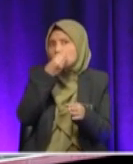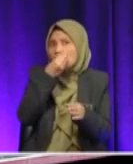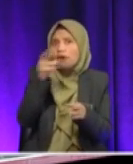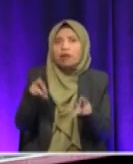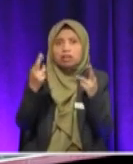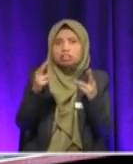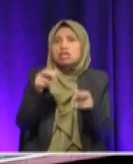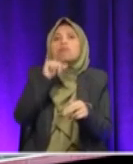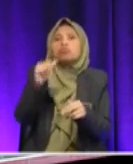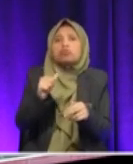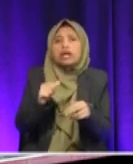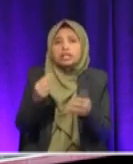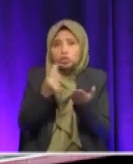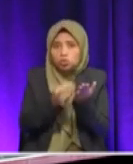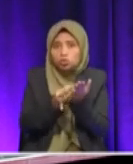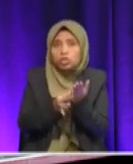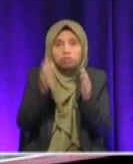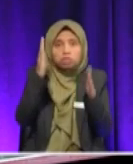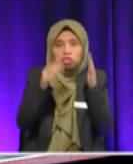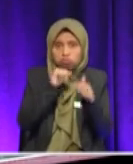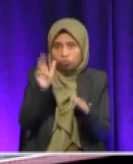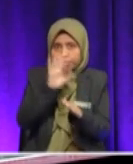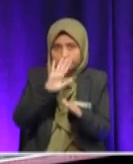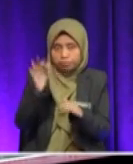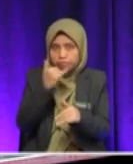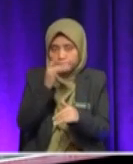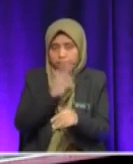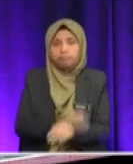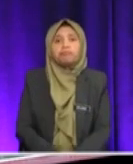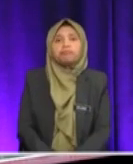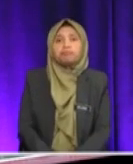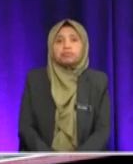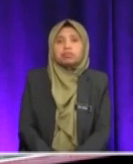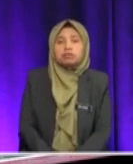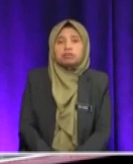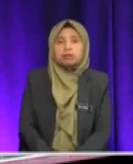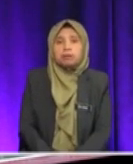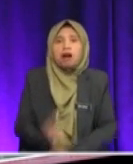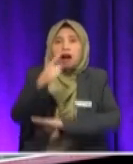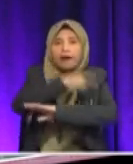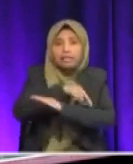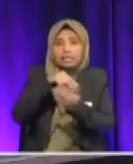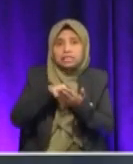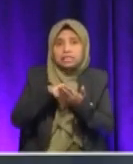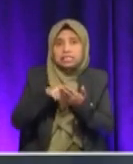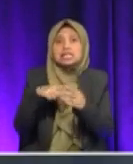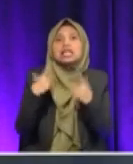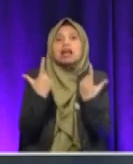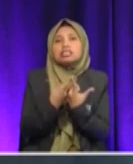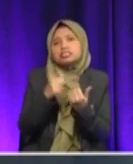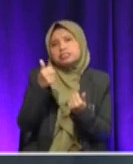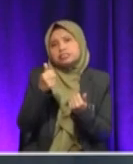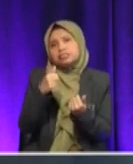negara-negara lain yang berjiran dengan kita Oke baiklah siku paham sangat hari ini kelas kita sungguh seronok